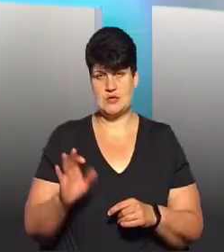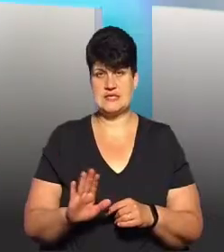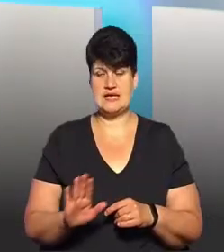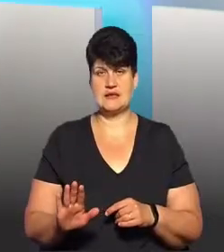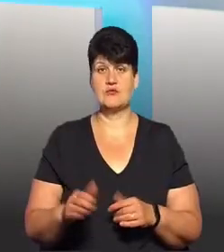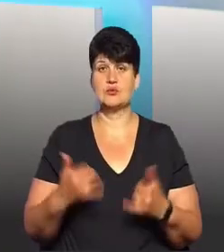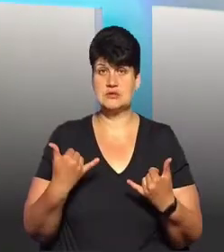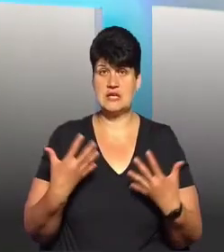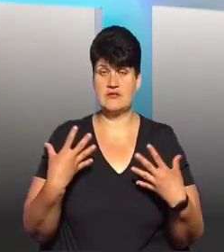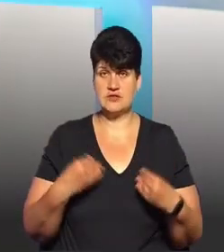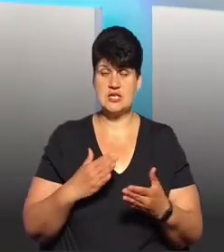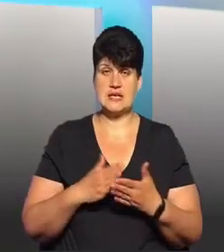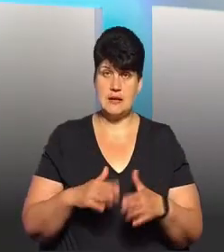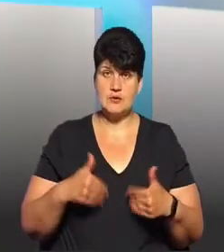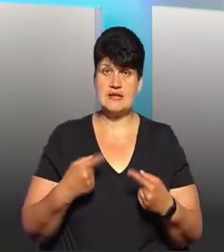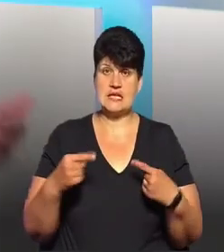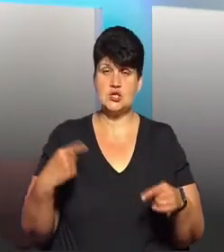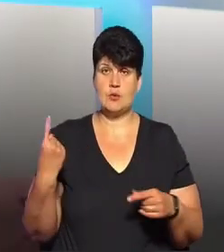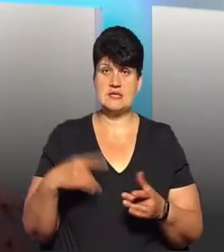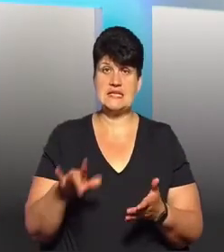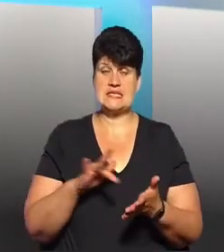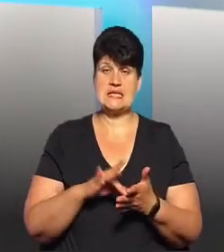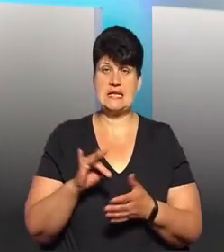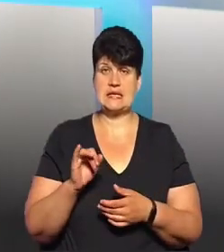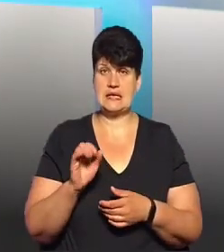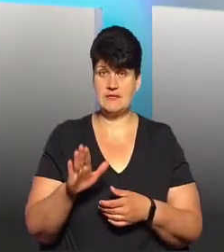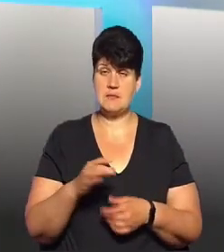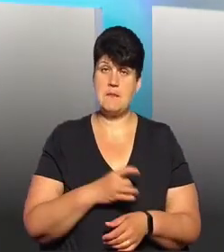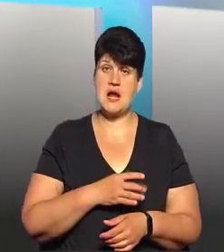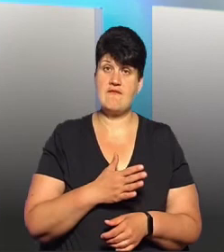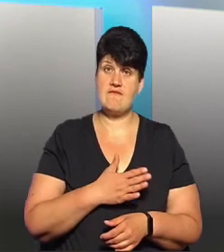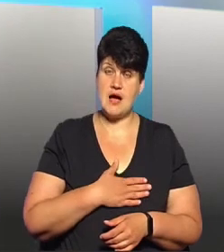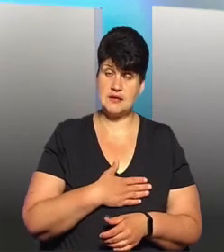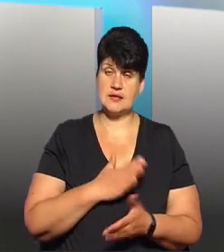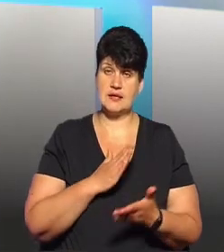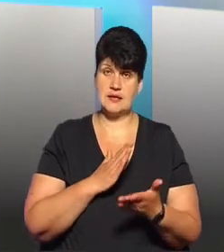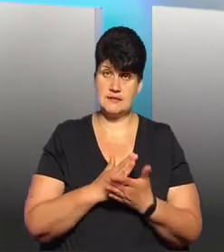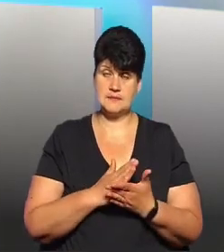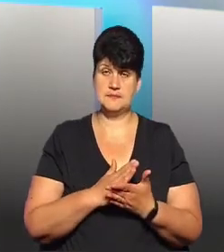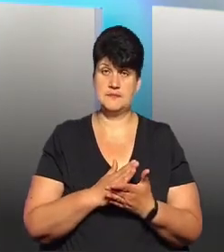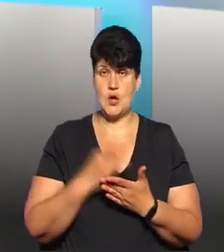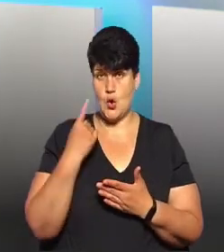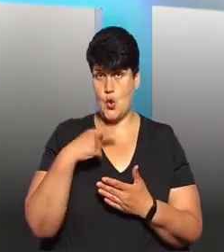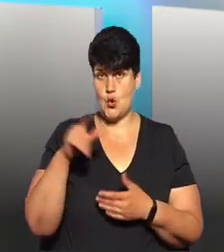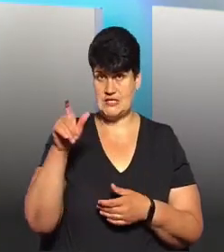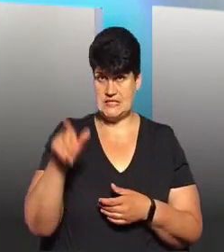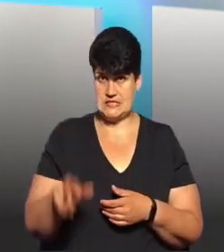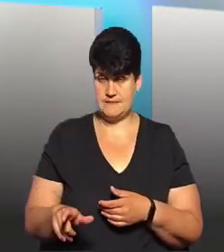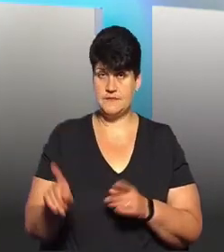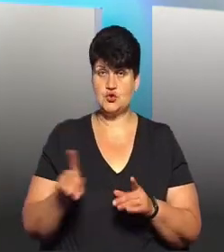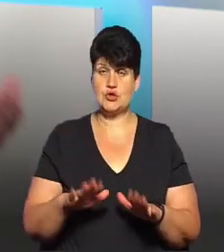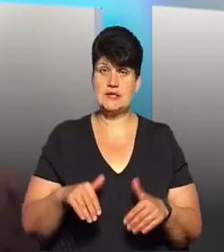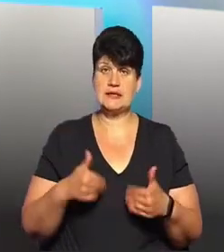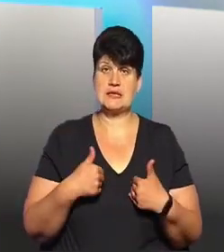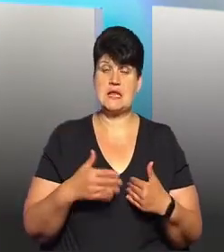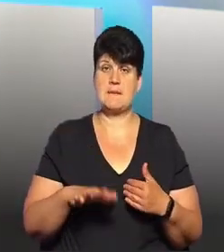від інших обласних центрів, причому це як від приватних, скажімо так, осіб щодо надання нам території, так